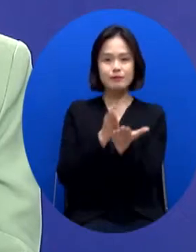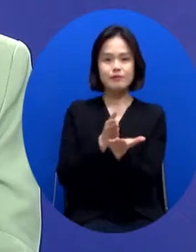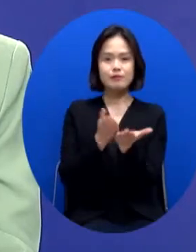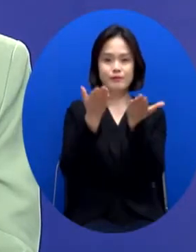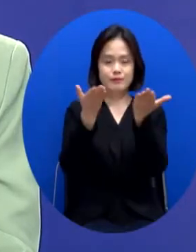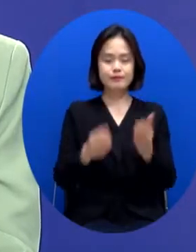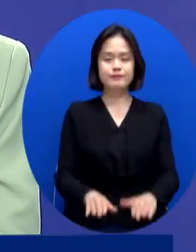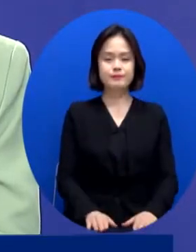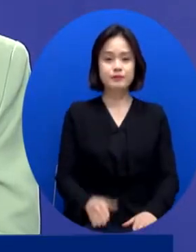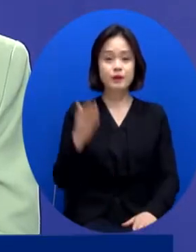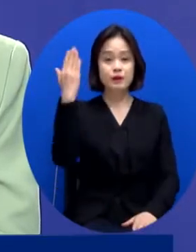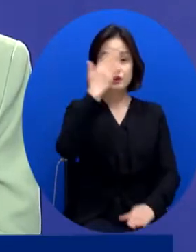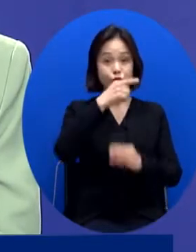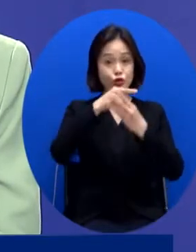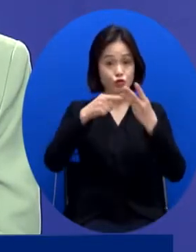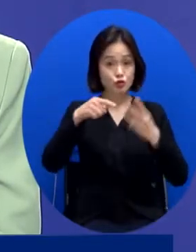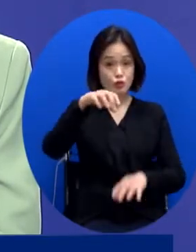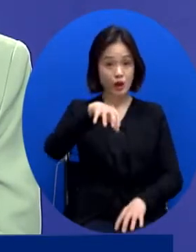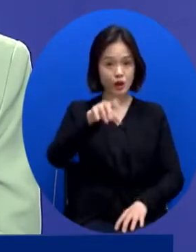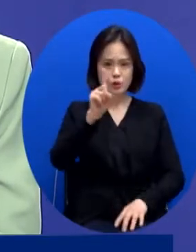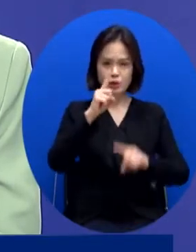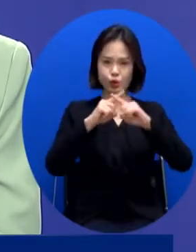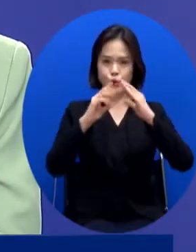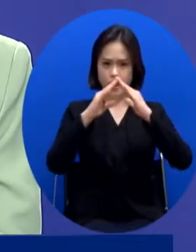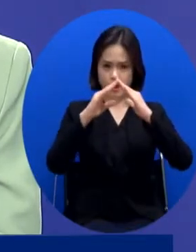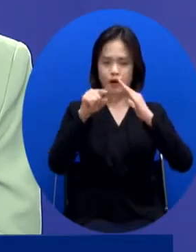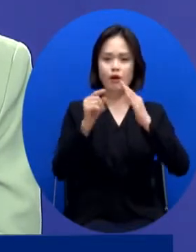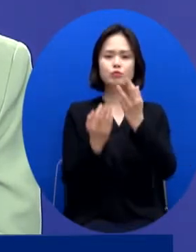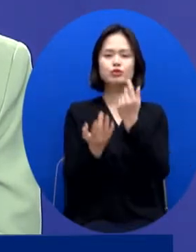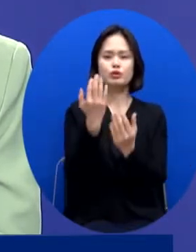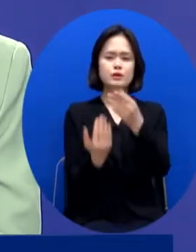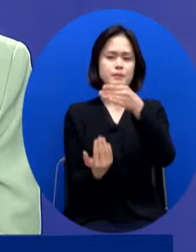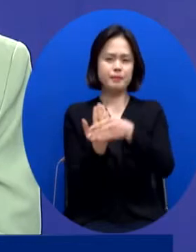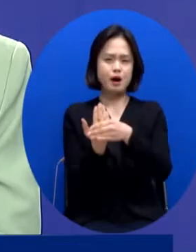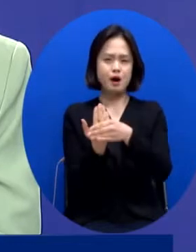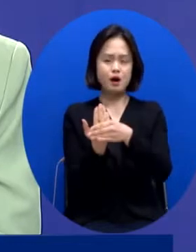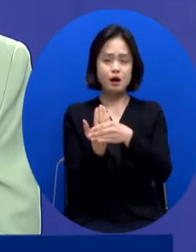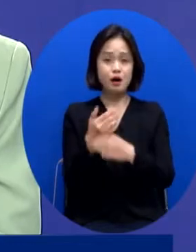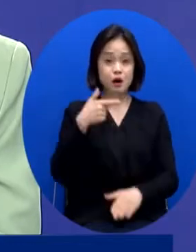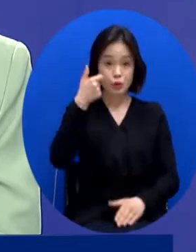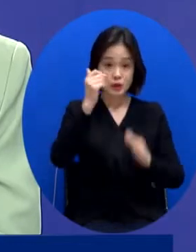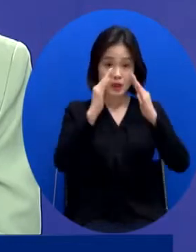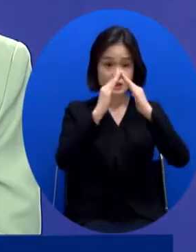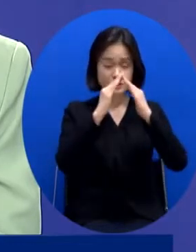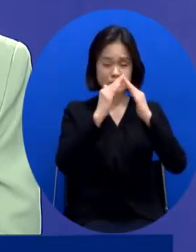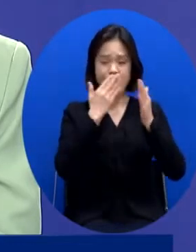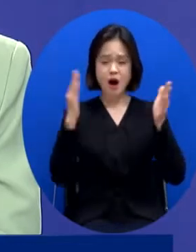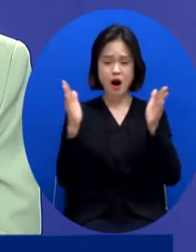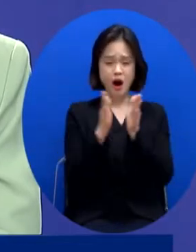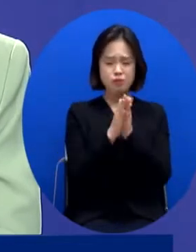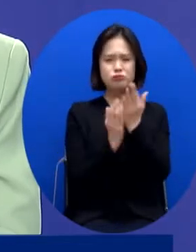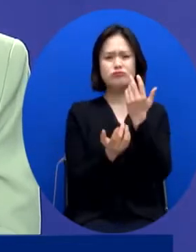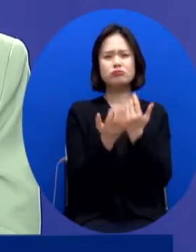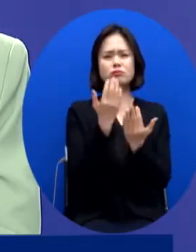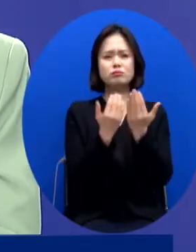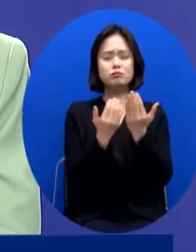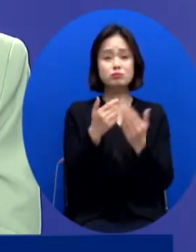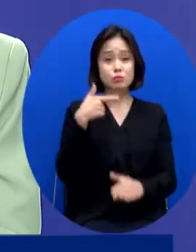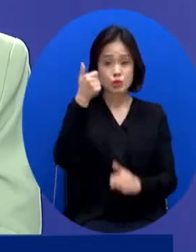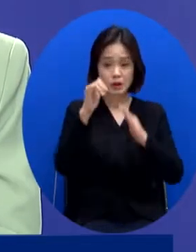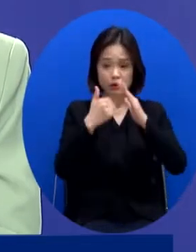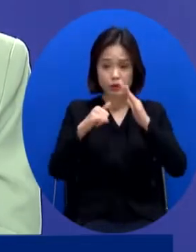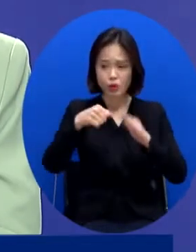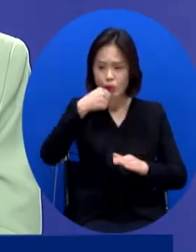청주에 있는 한 교회가 화재로 전소됐습니다. 사택까지 모두 불타서 담임 목사를 포함한 가족들은 오갈 곳이